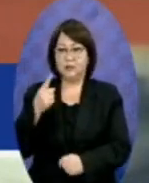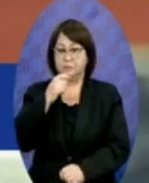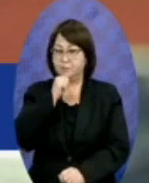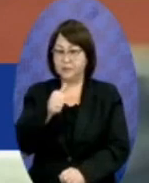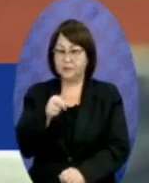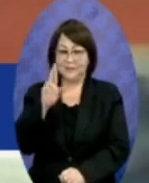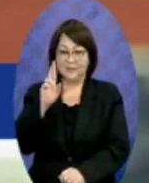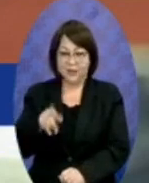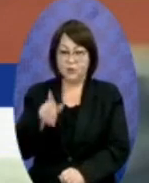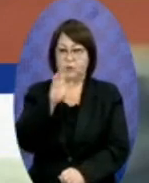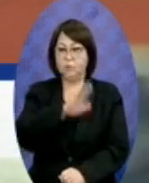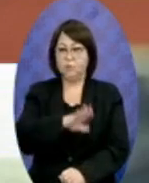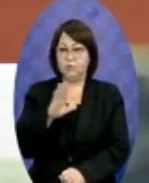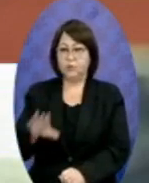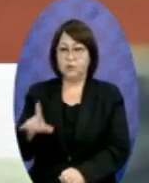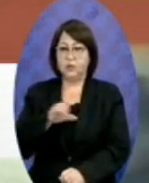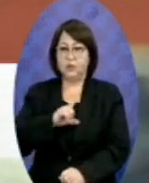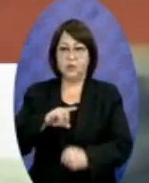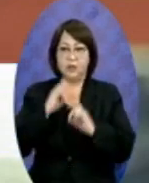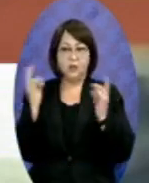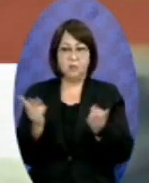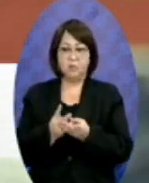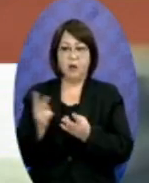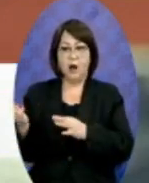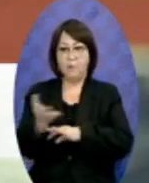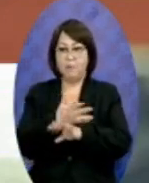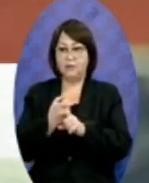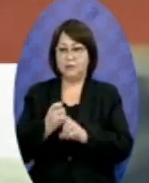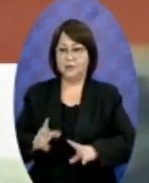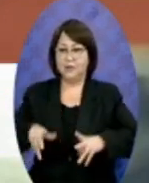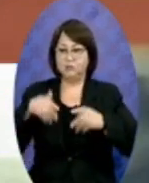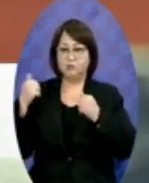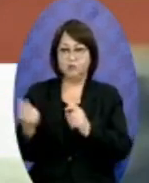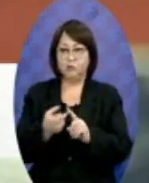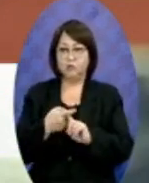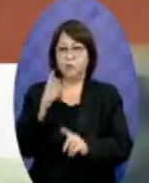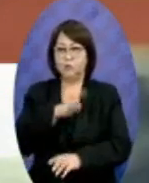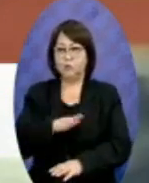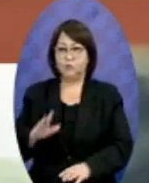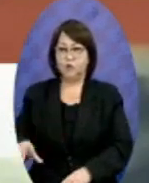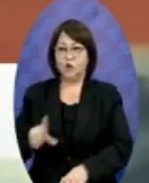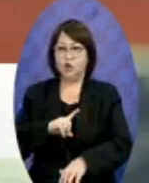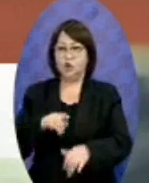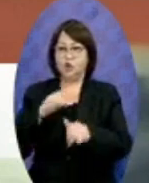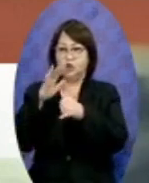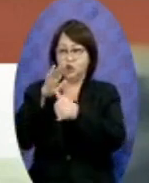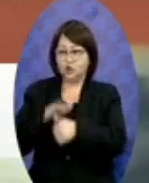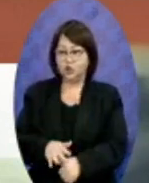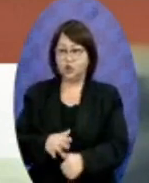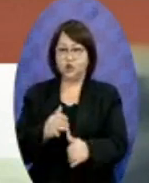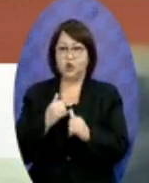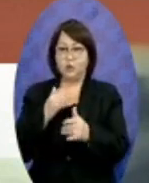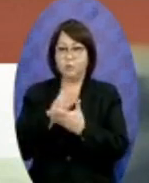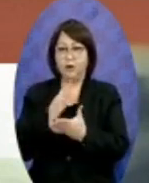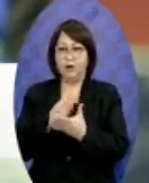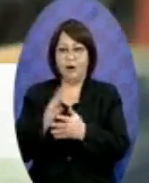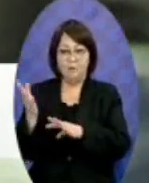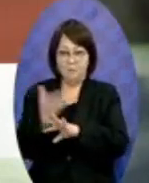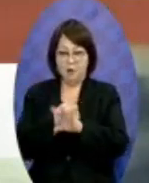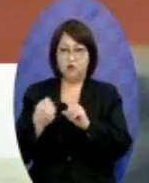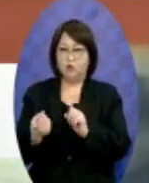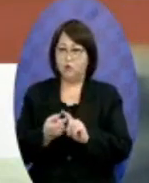хүүхдийн эрх нийгмийн хамгааллыг одоо сайжруулахтай холбоотойгоор хүүхдийн жирчгэж байгаа эрхийг одоо сэргээхтэй холбоотой хамгаалалттай холбоотойгоор